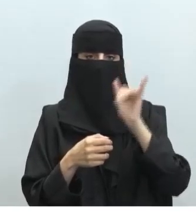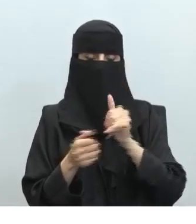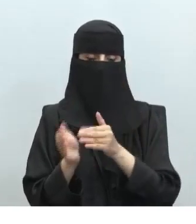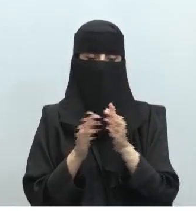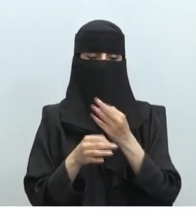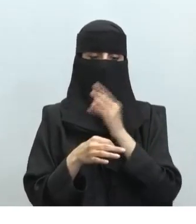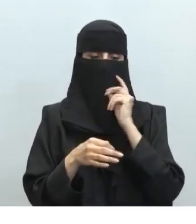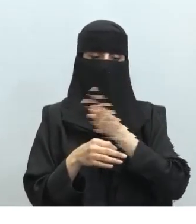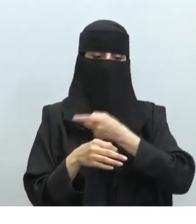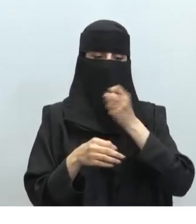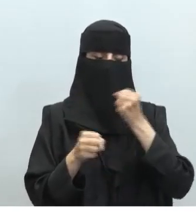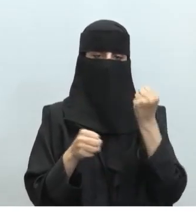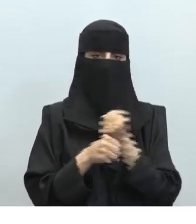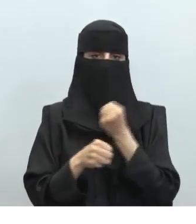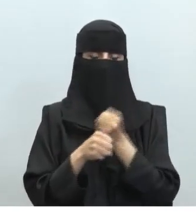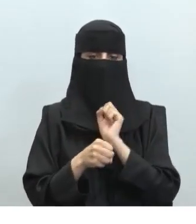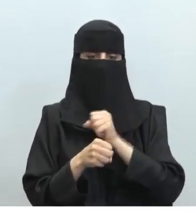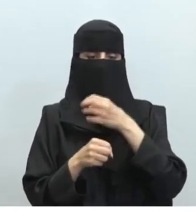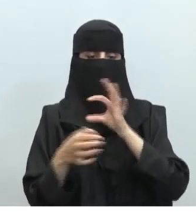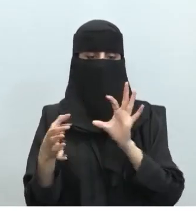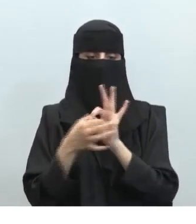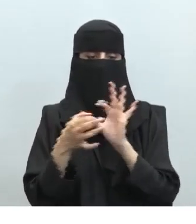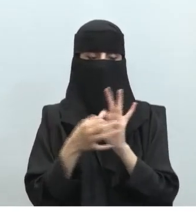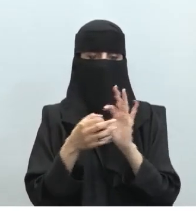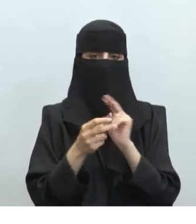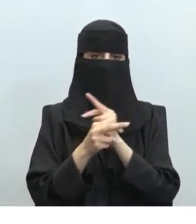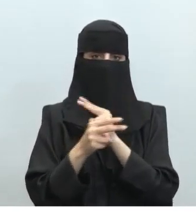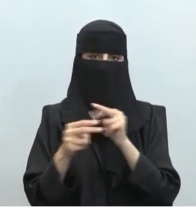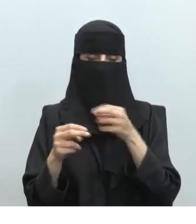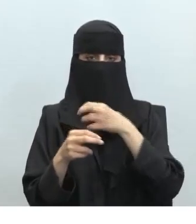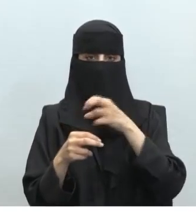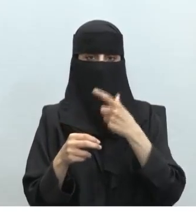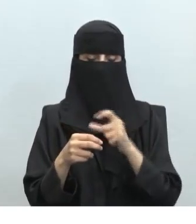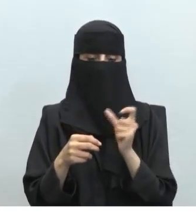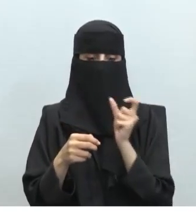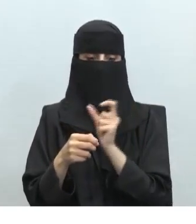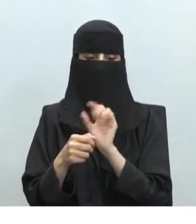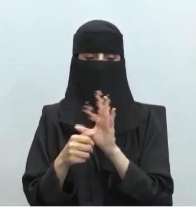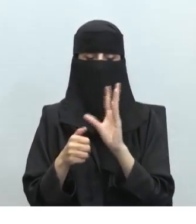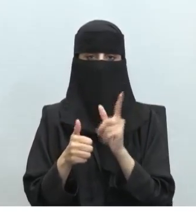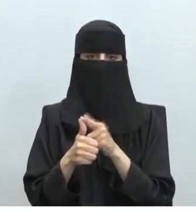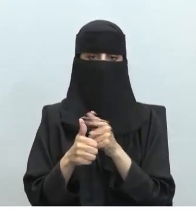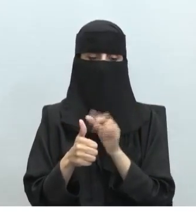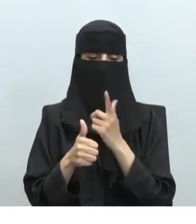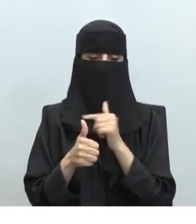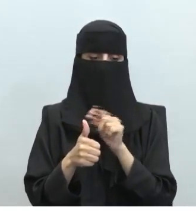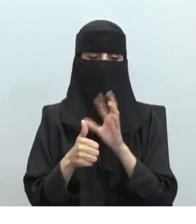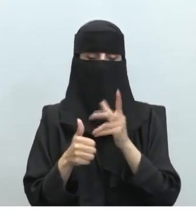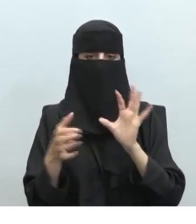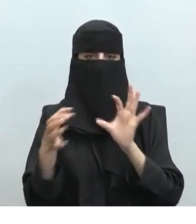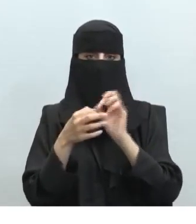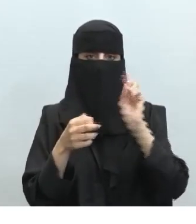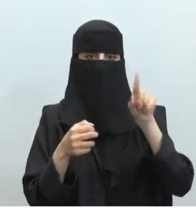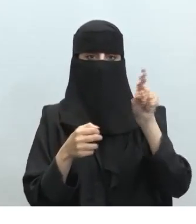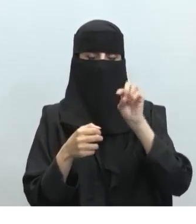هذا الانزيم يعمل على ماذا يعمل على ربط هذه السلاسل المتقطعه اسميناه انزيم ما اسميناه بانزيم ربط